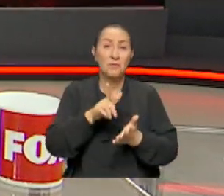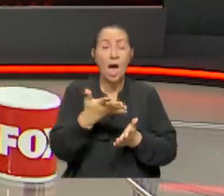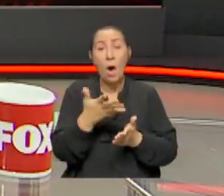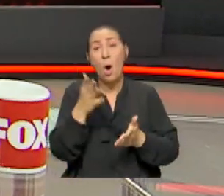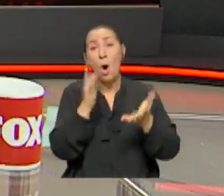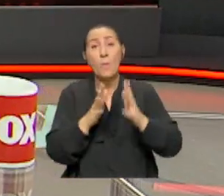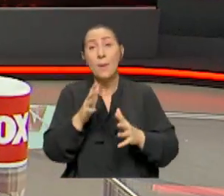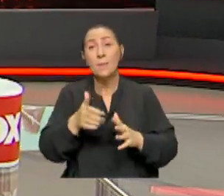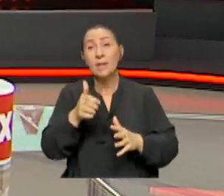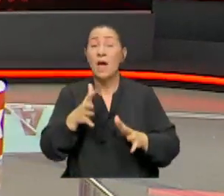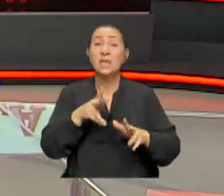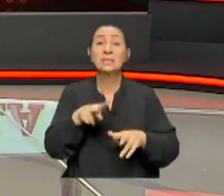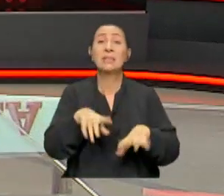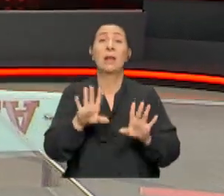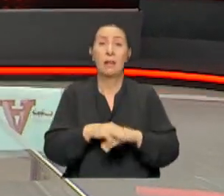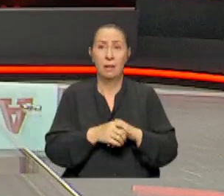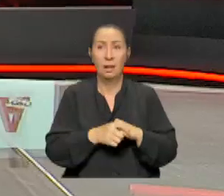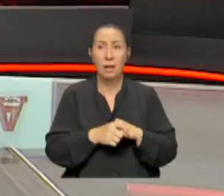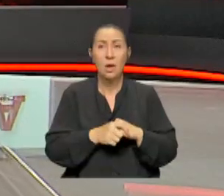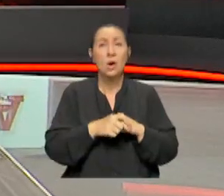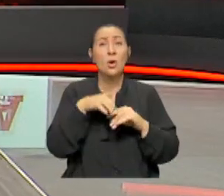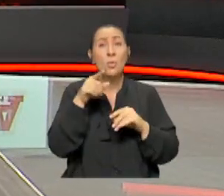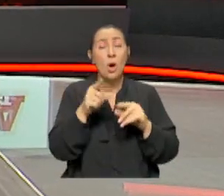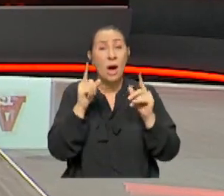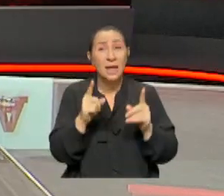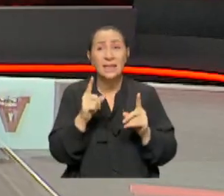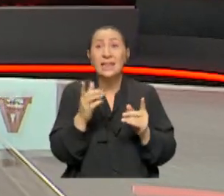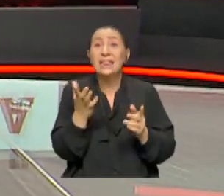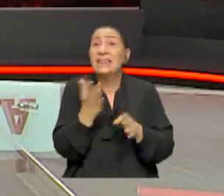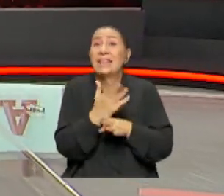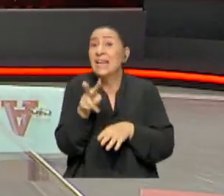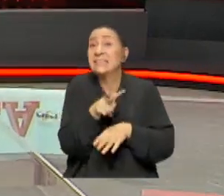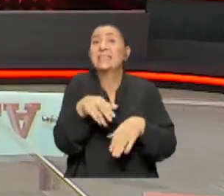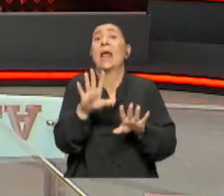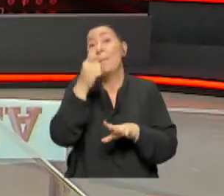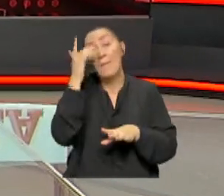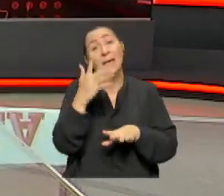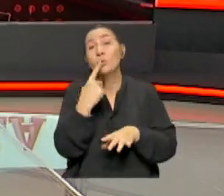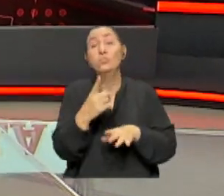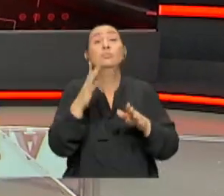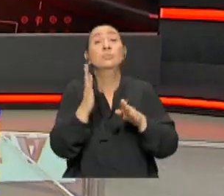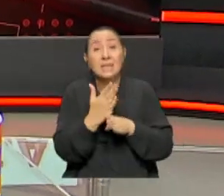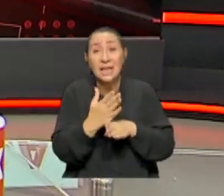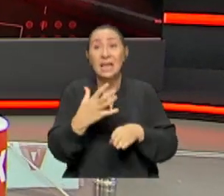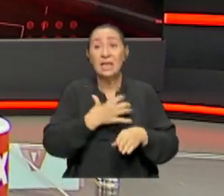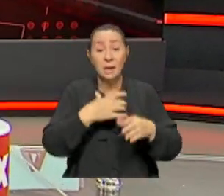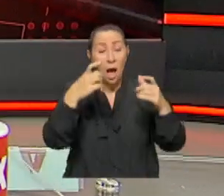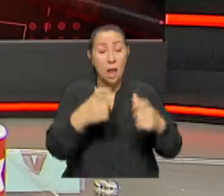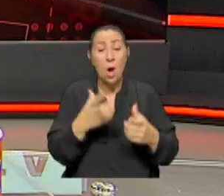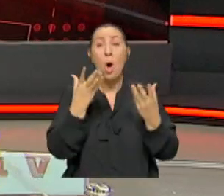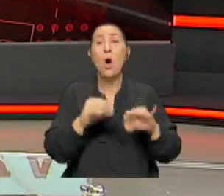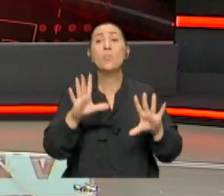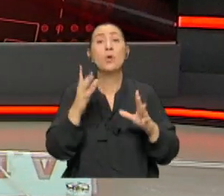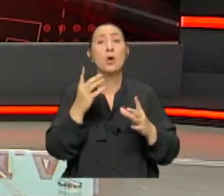Orman Bakanı ya da ikisi de değil. Bu arada neden bahsediyor? Neden ikisi de değil belki diyorum. Çünkü kendi alanıyla ilgili